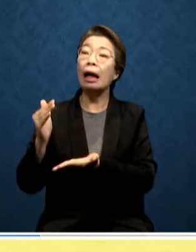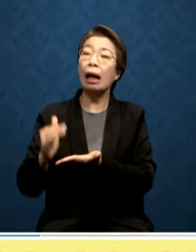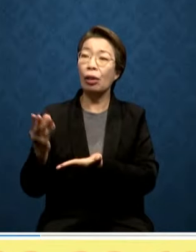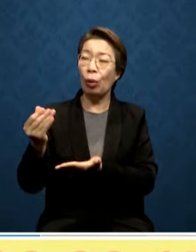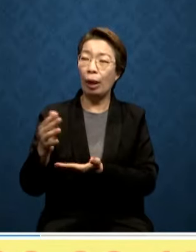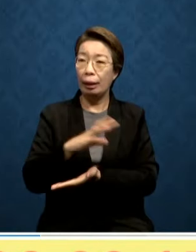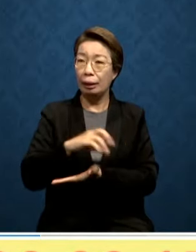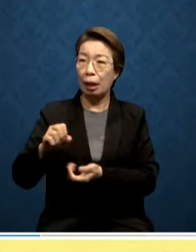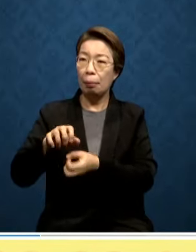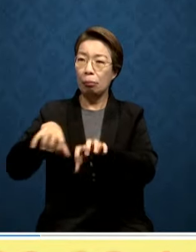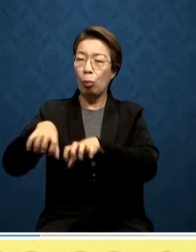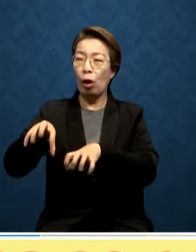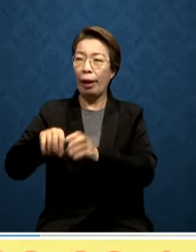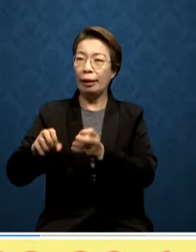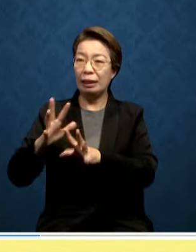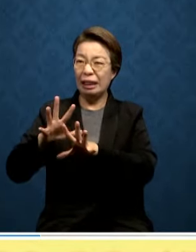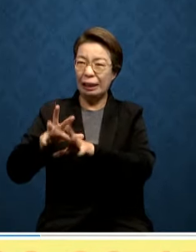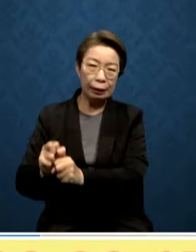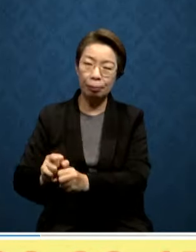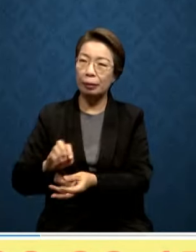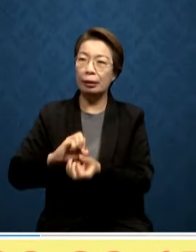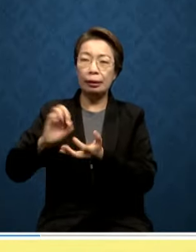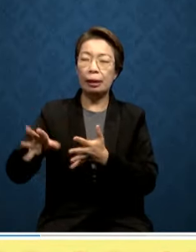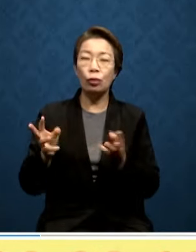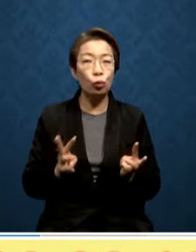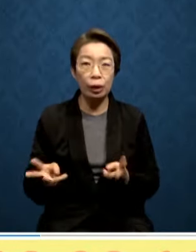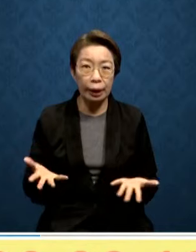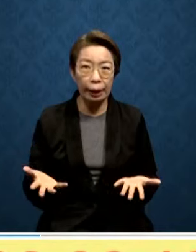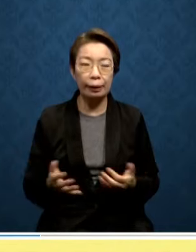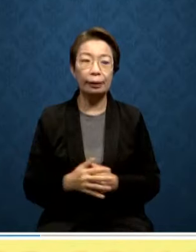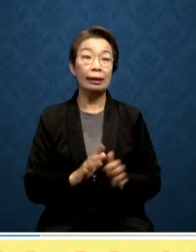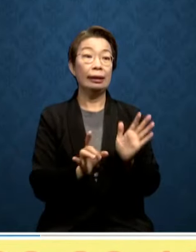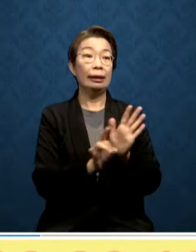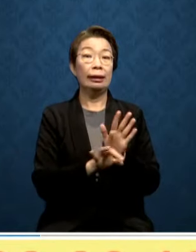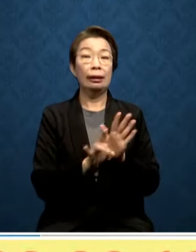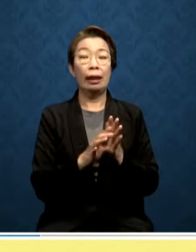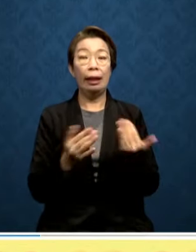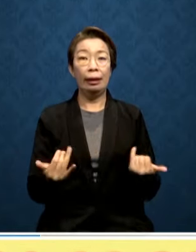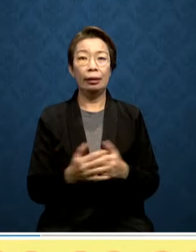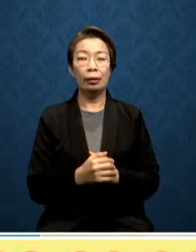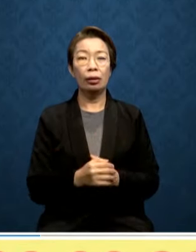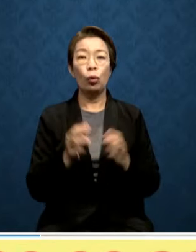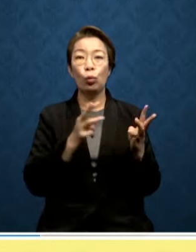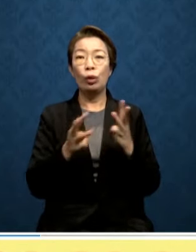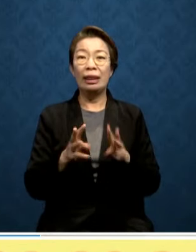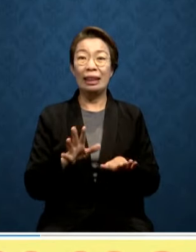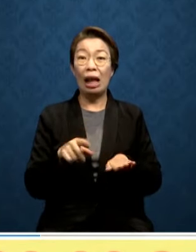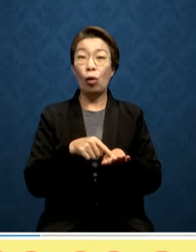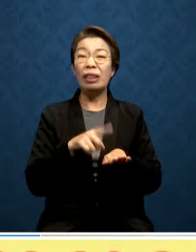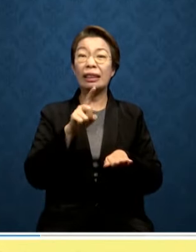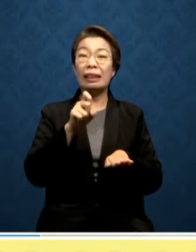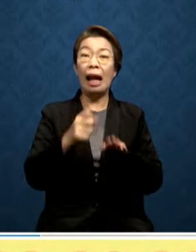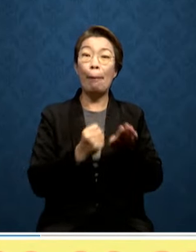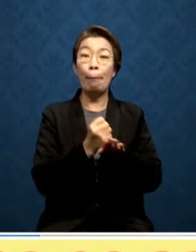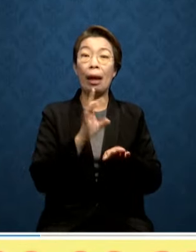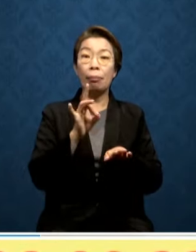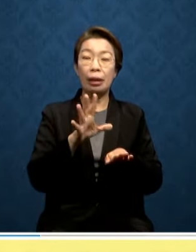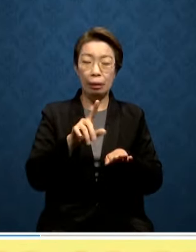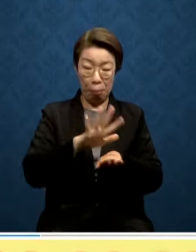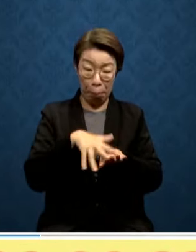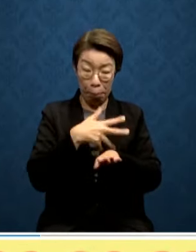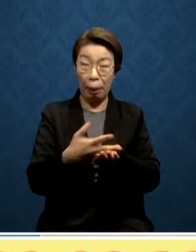ไปบริหารจัดการซากนั้นนะครับสุดท้ายเลยครับวิธีการจัดการสร้างในอนาคตเราต้องวางแผนตั้งแต่วัน